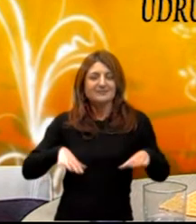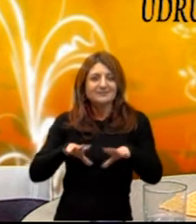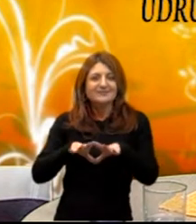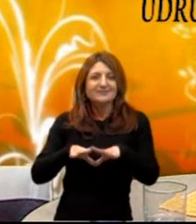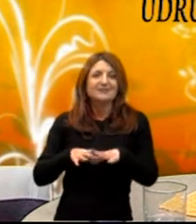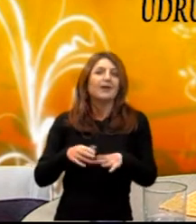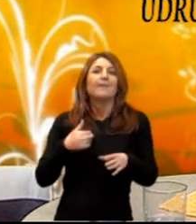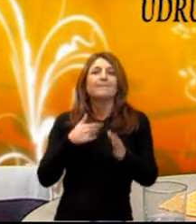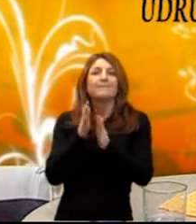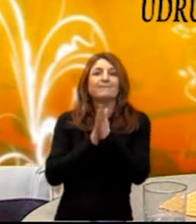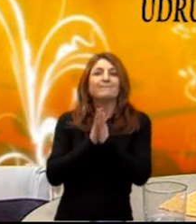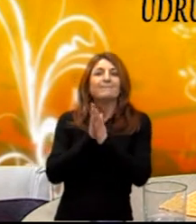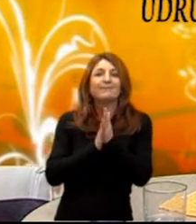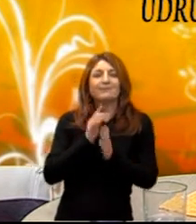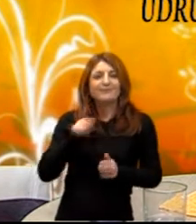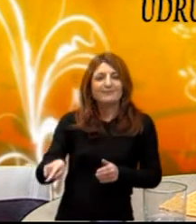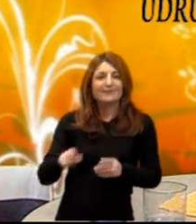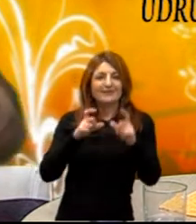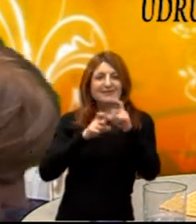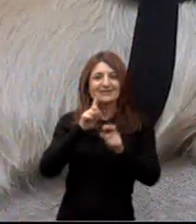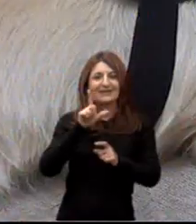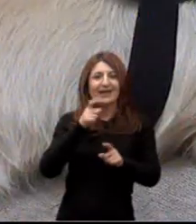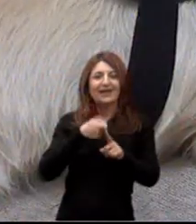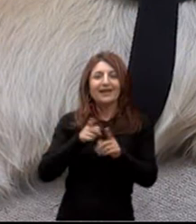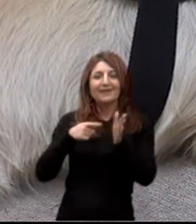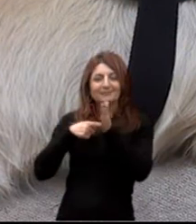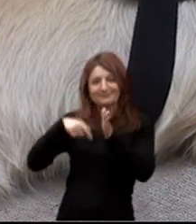nas. Molim, Silki.